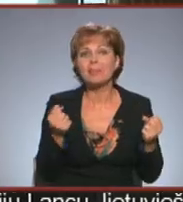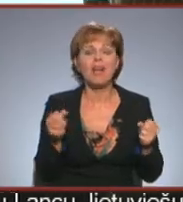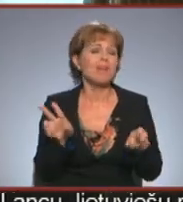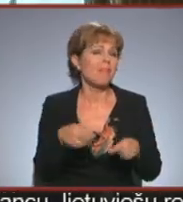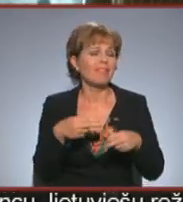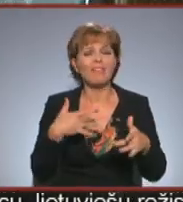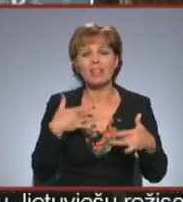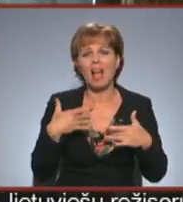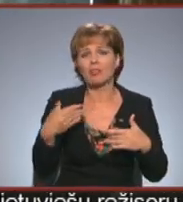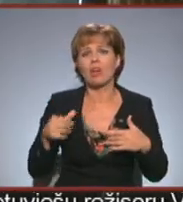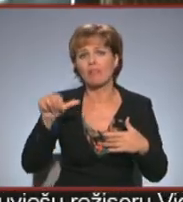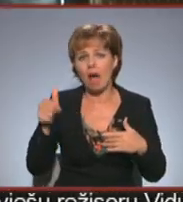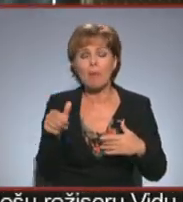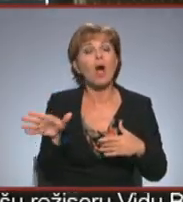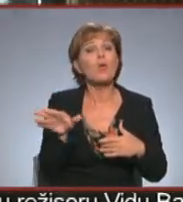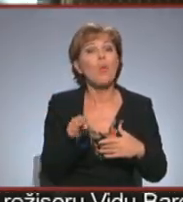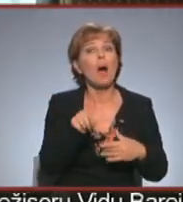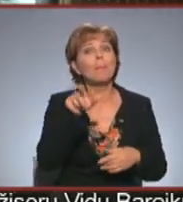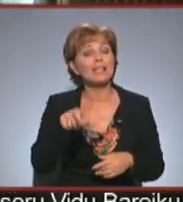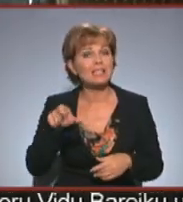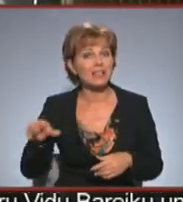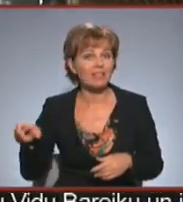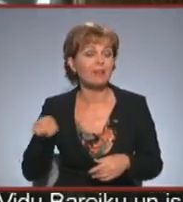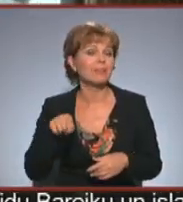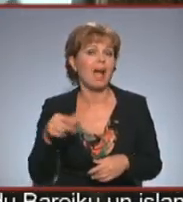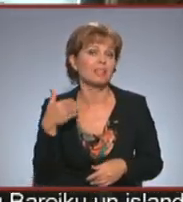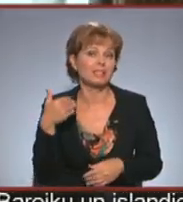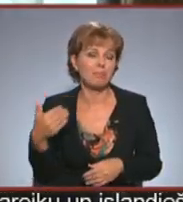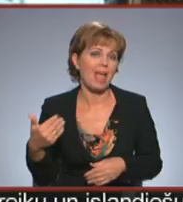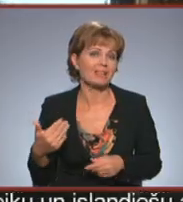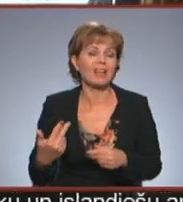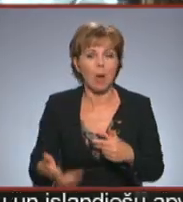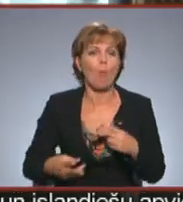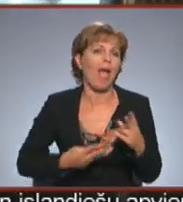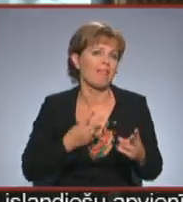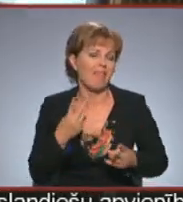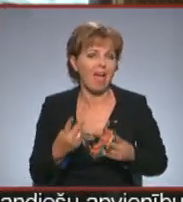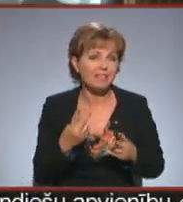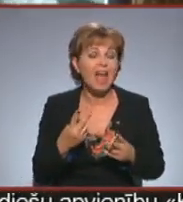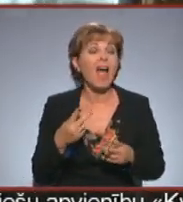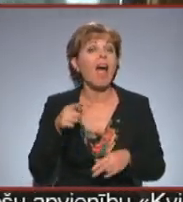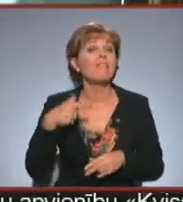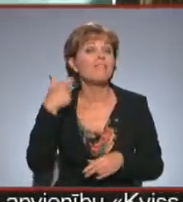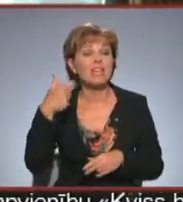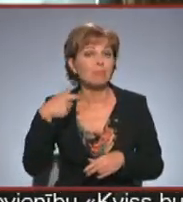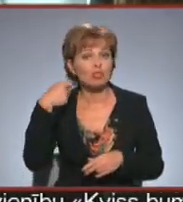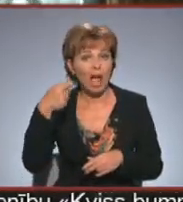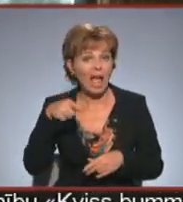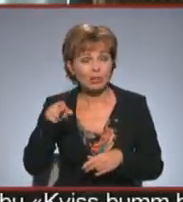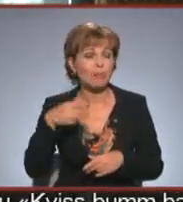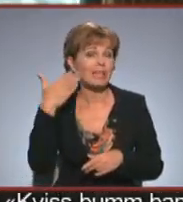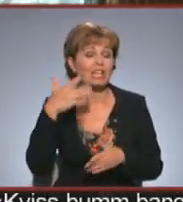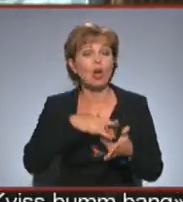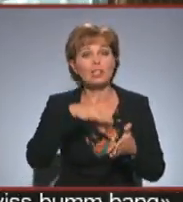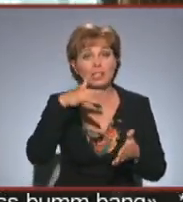sava varone, es esmu kopā ar šiem cilvēkiem un tā ir ļoti spēcīga enerģija. Filmēšanas etaps, kuram Nacionālais kinocentrs